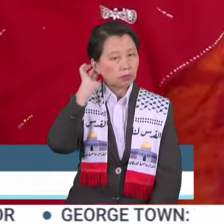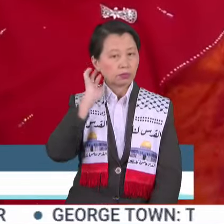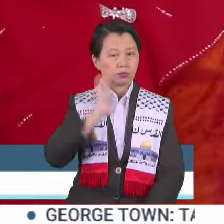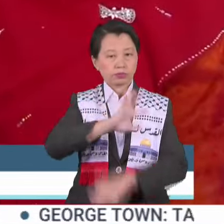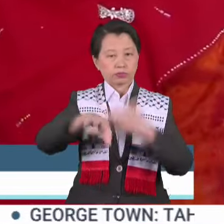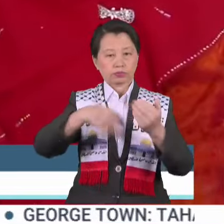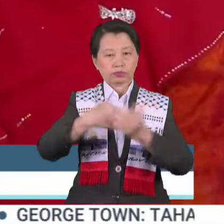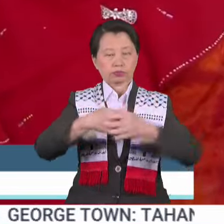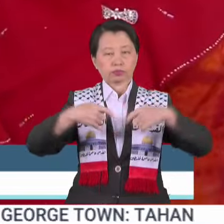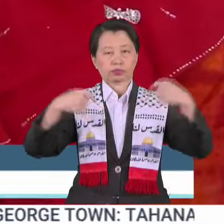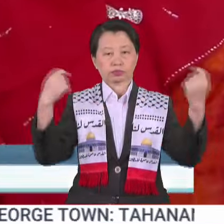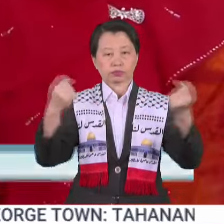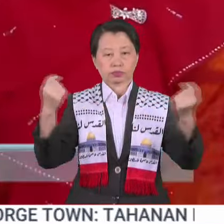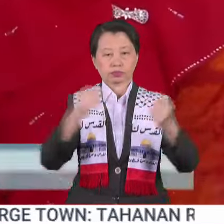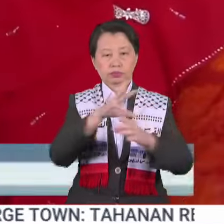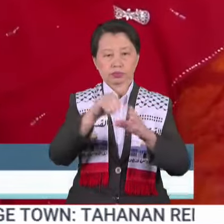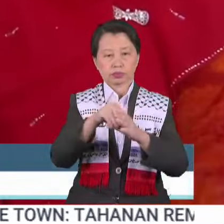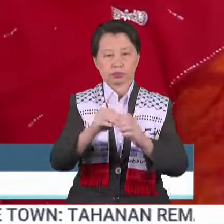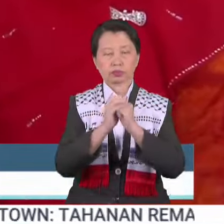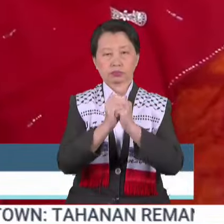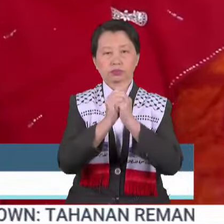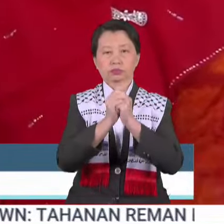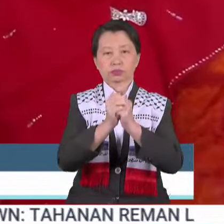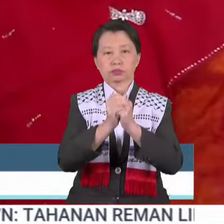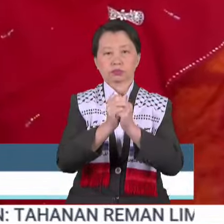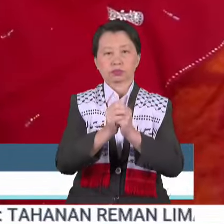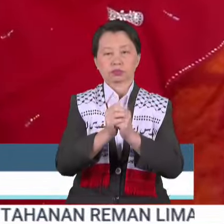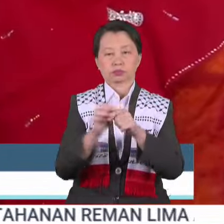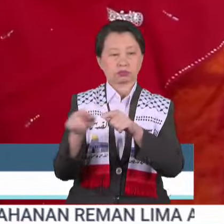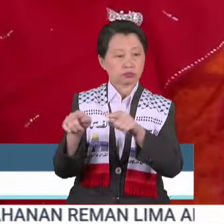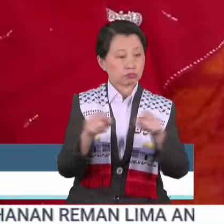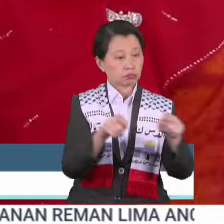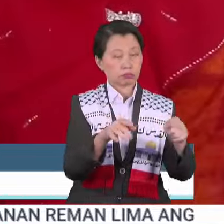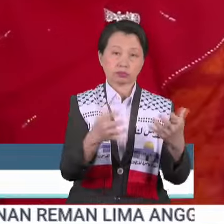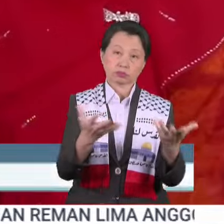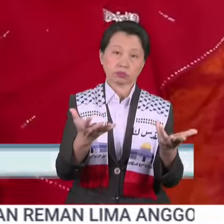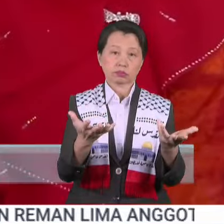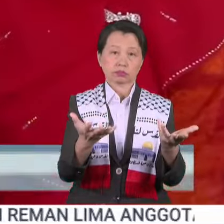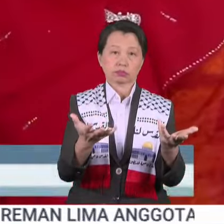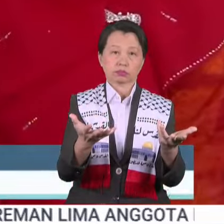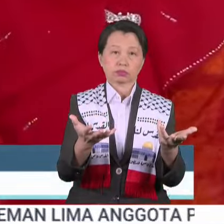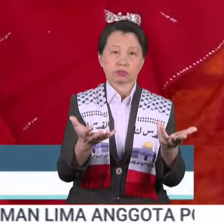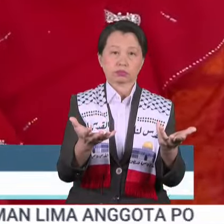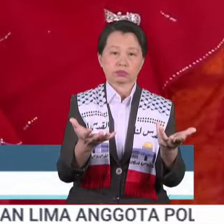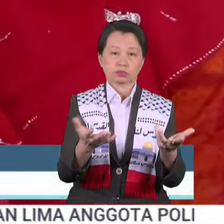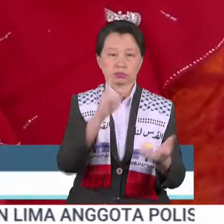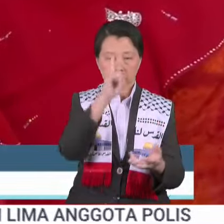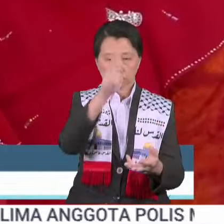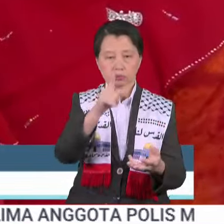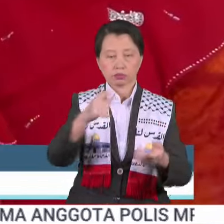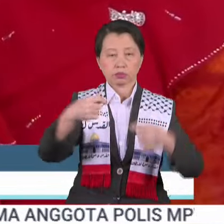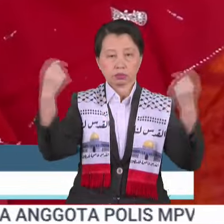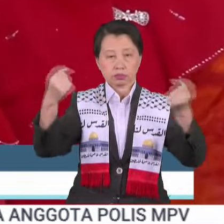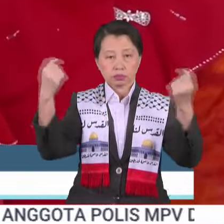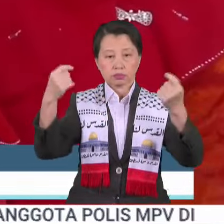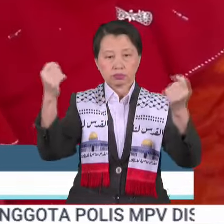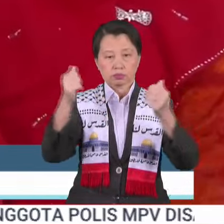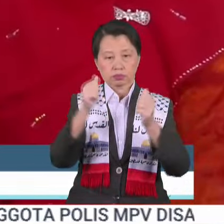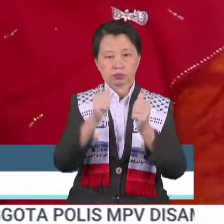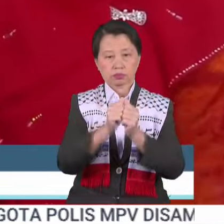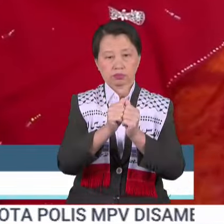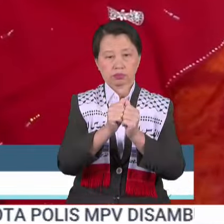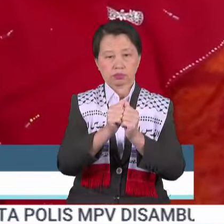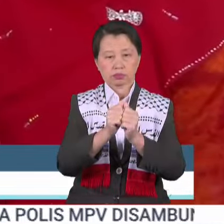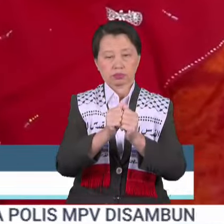Semua perayaan termasuklah Tahun Baharu Cina adalah suasana yang patut diraikan dengan